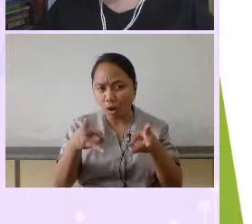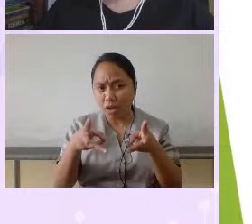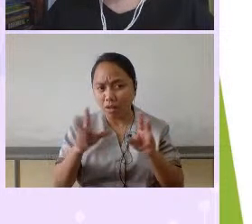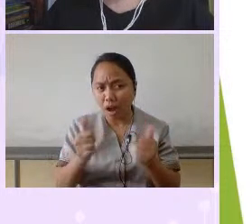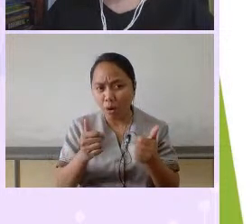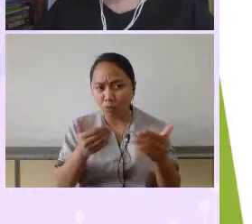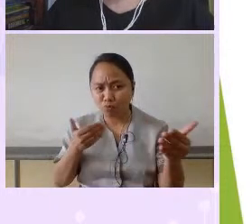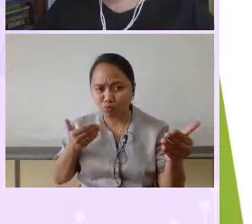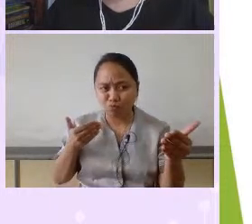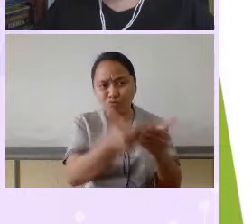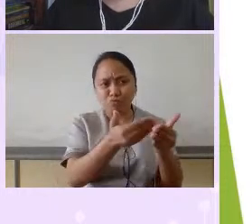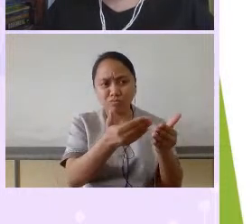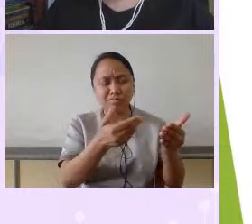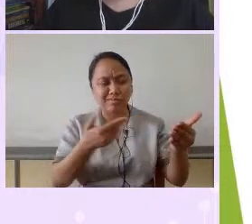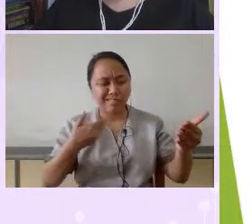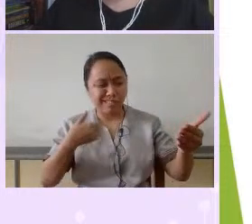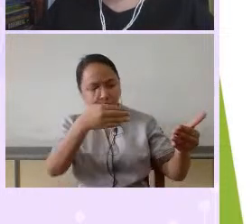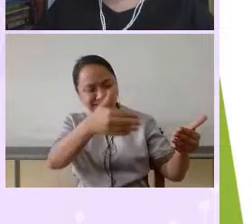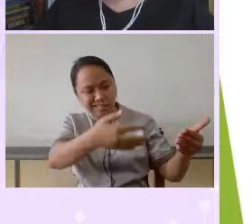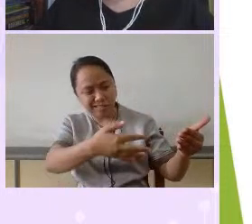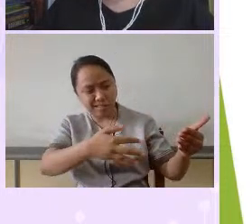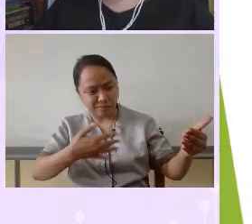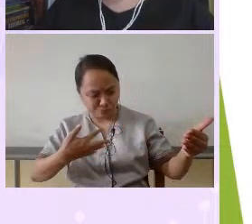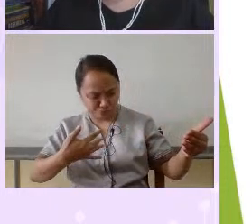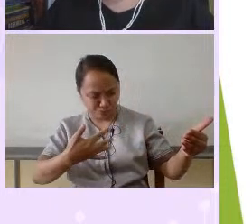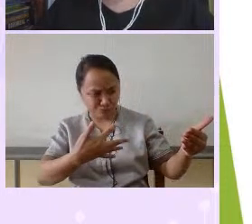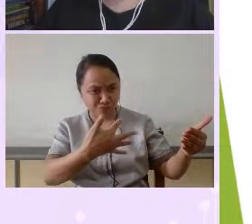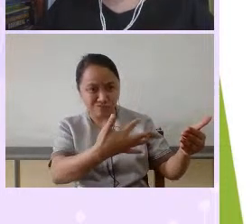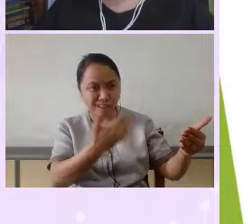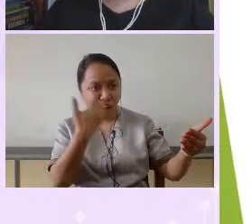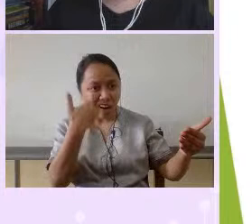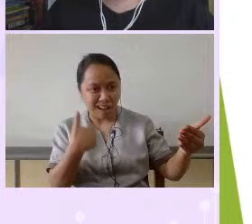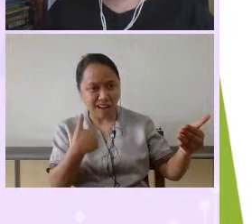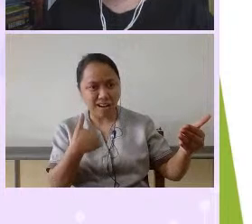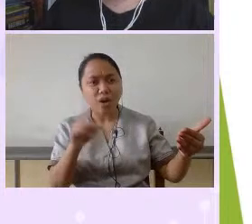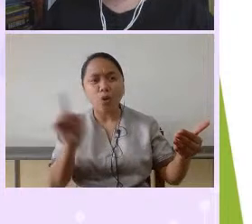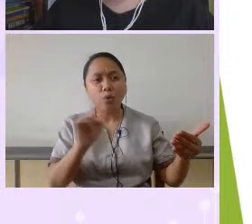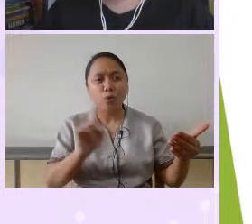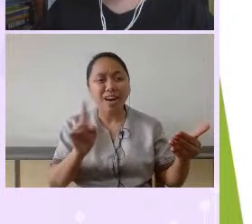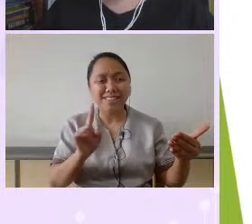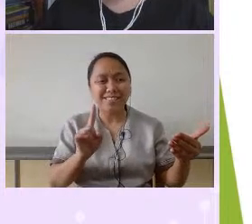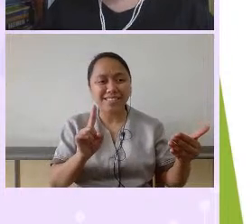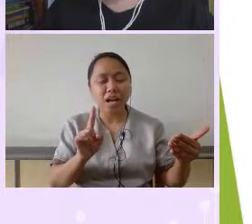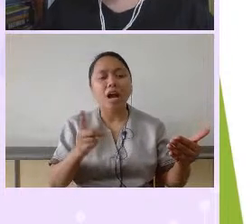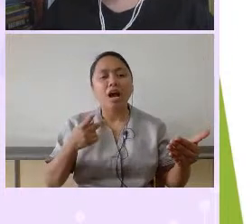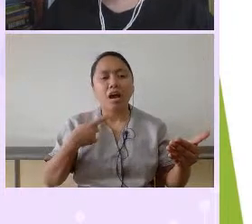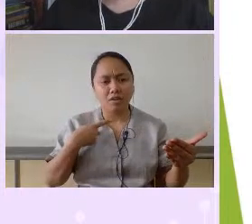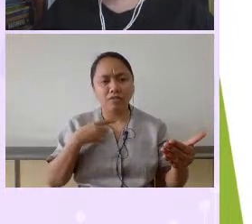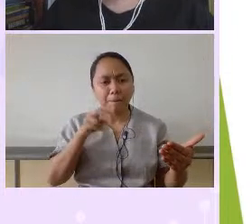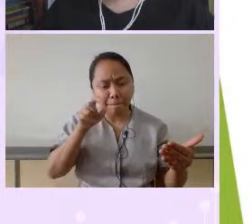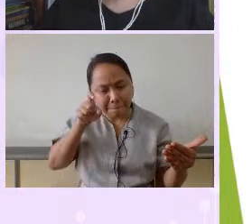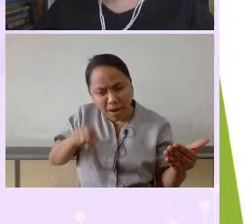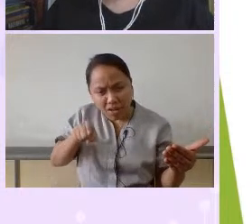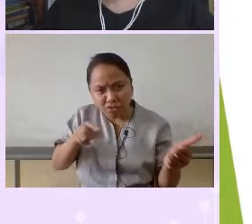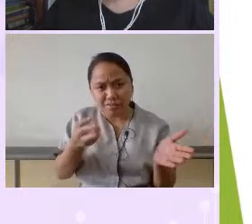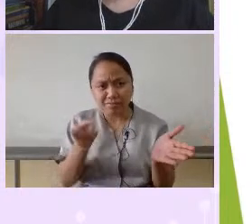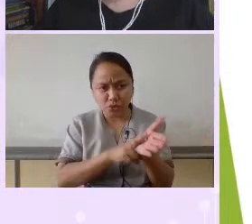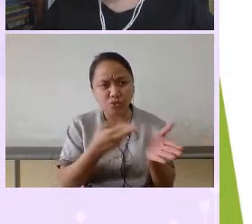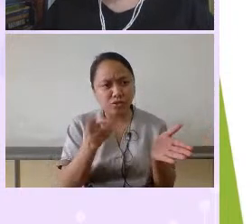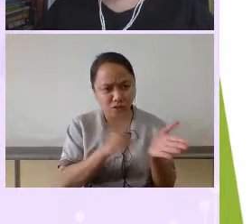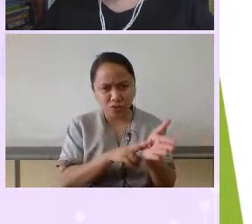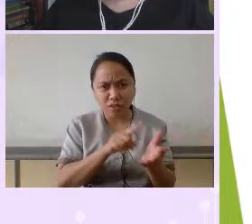ang gender gap ay nagkaroon po tayo ng legislation, ang ating pong